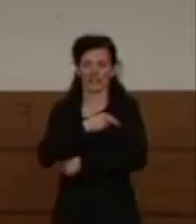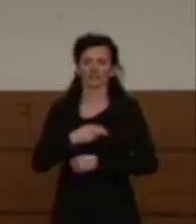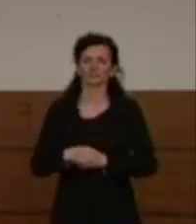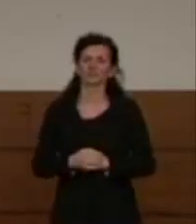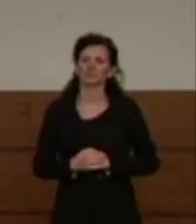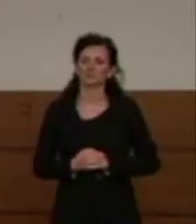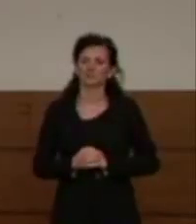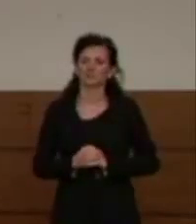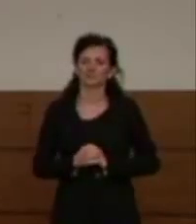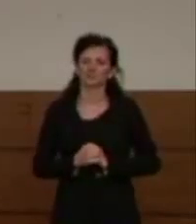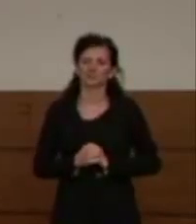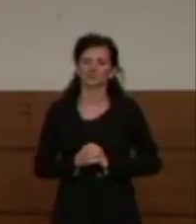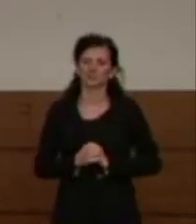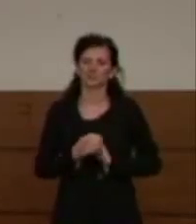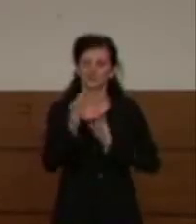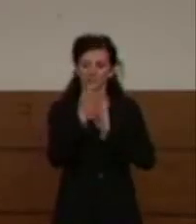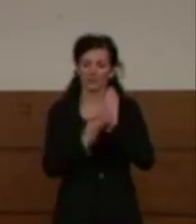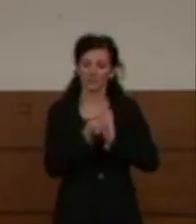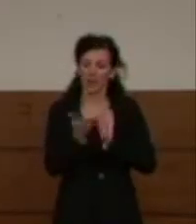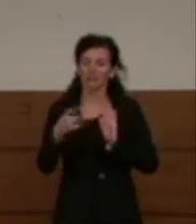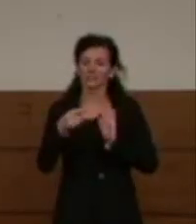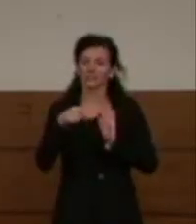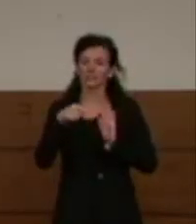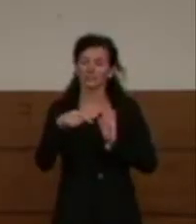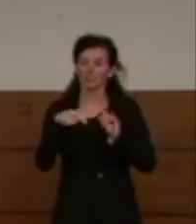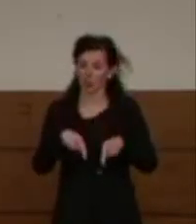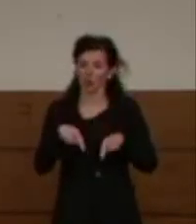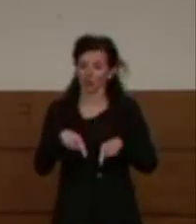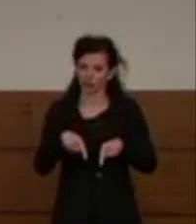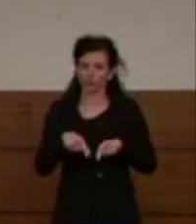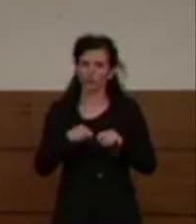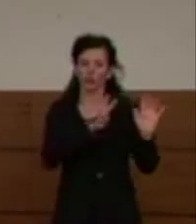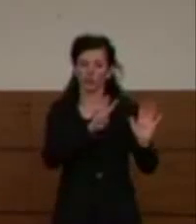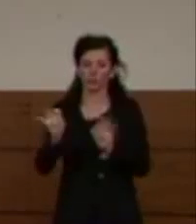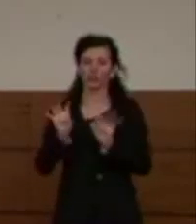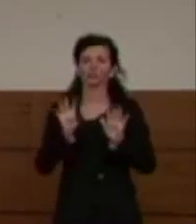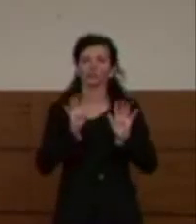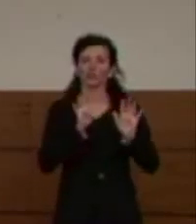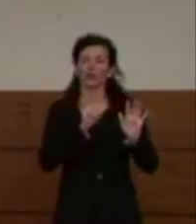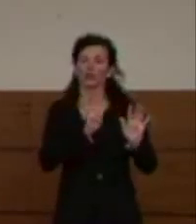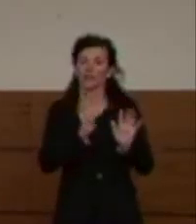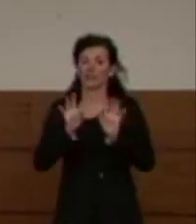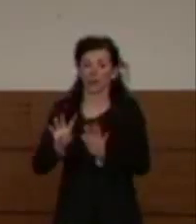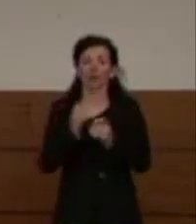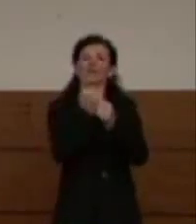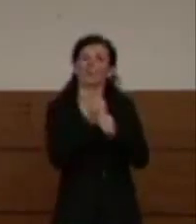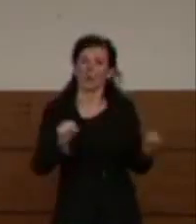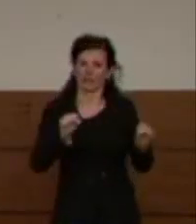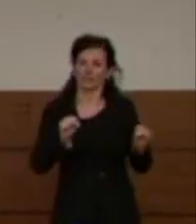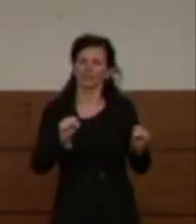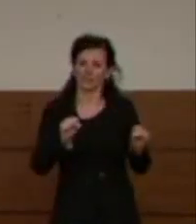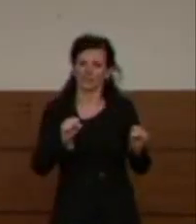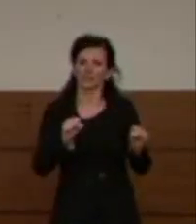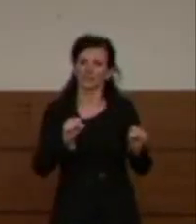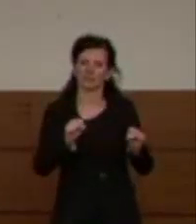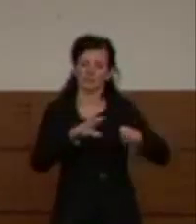i dati di oggi ci dicono che abbiamo 999 guariti che porta